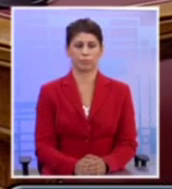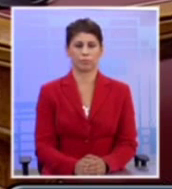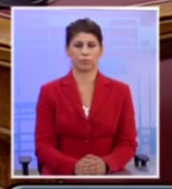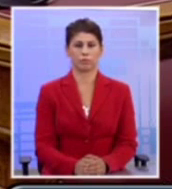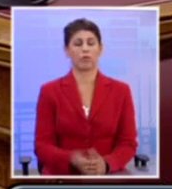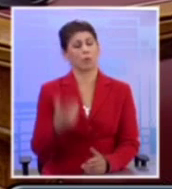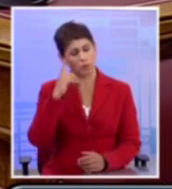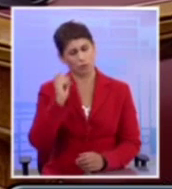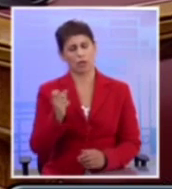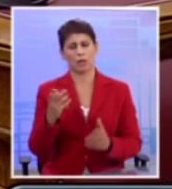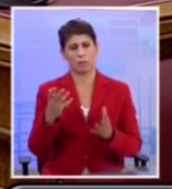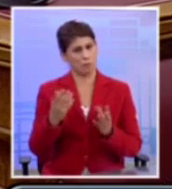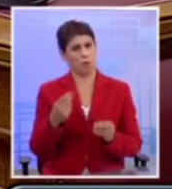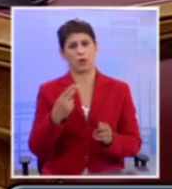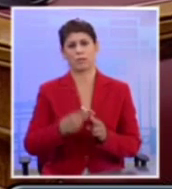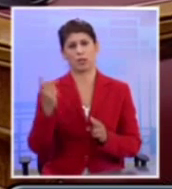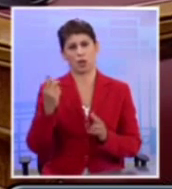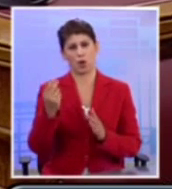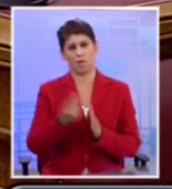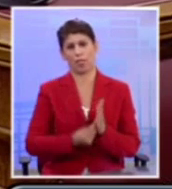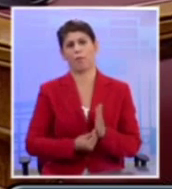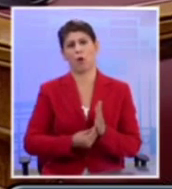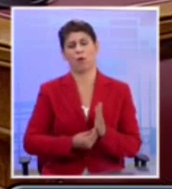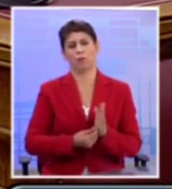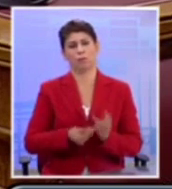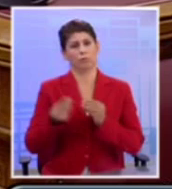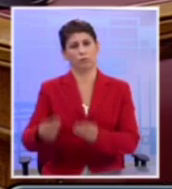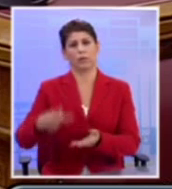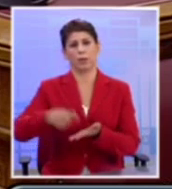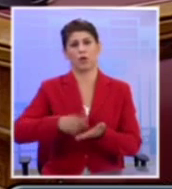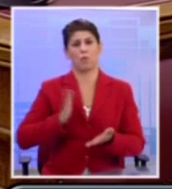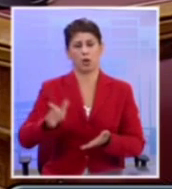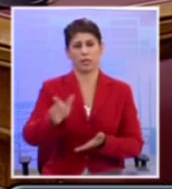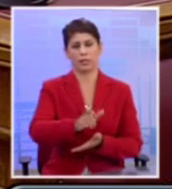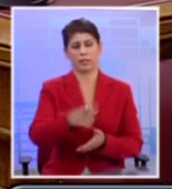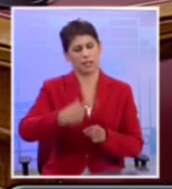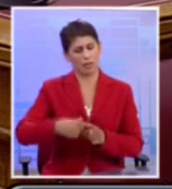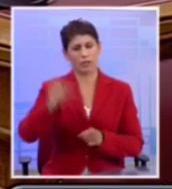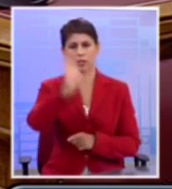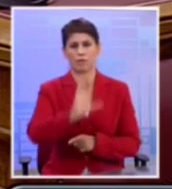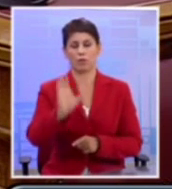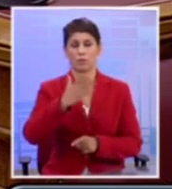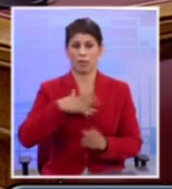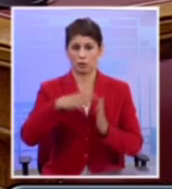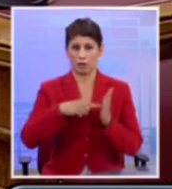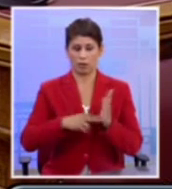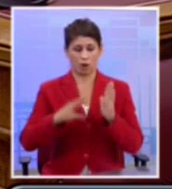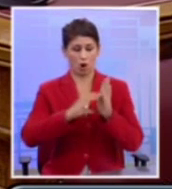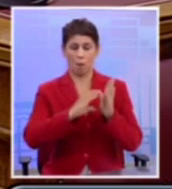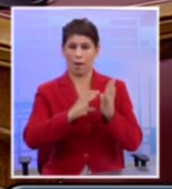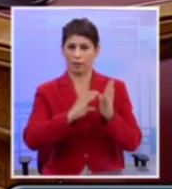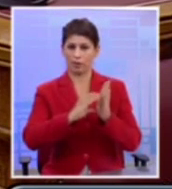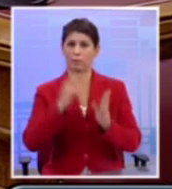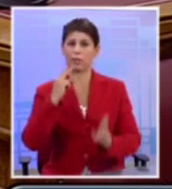όπως γνωρίζουμε. Και θα ήθελα να σας διαβάσω, αν επιτρέπετε, ένα απόσπασμα από